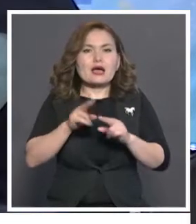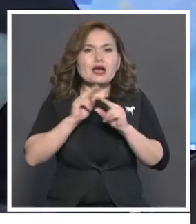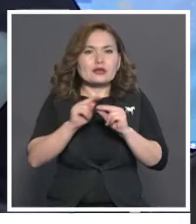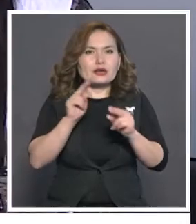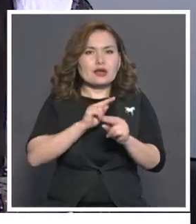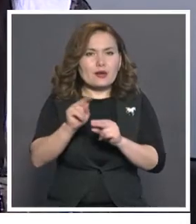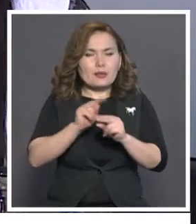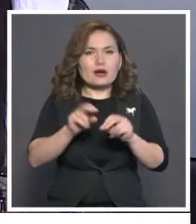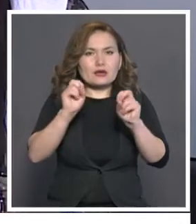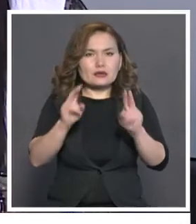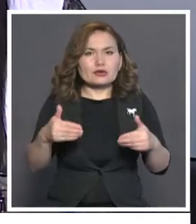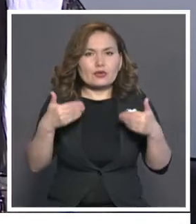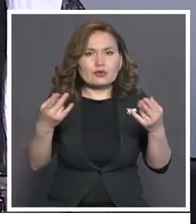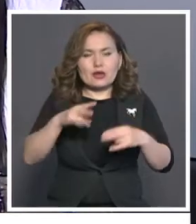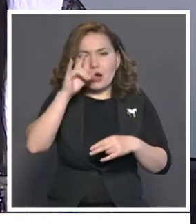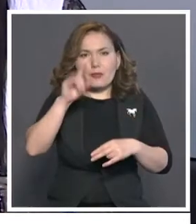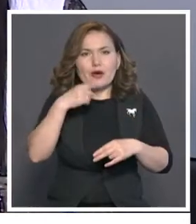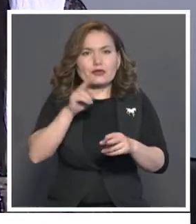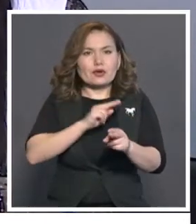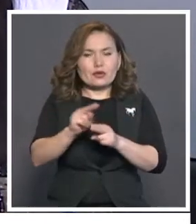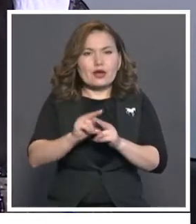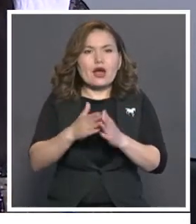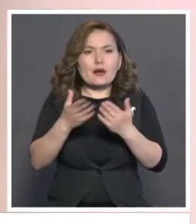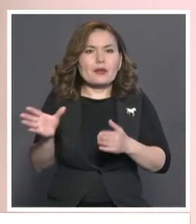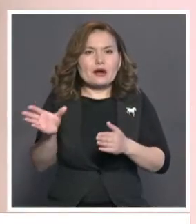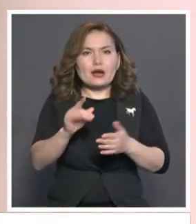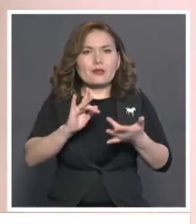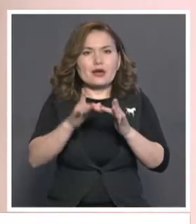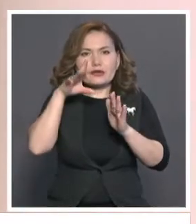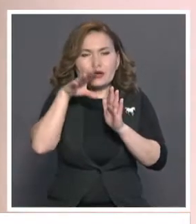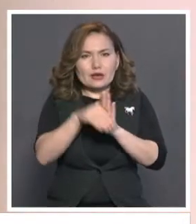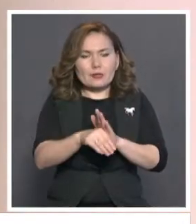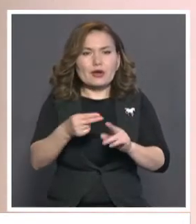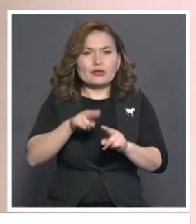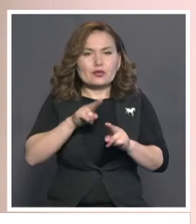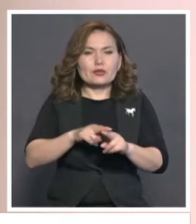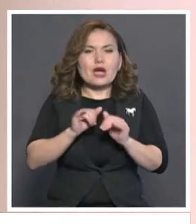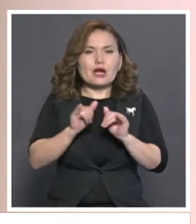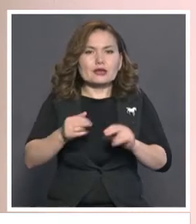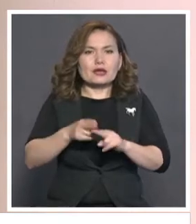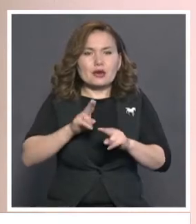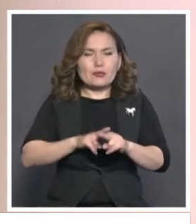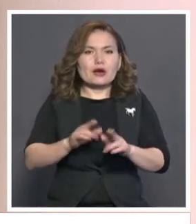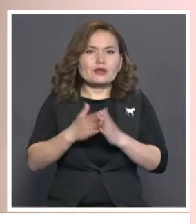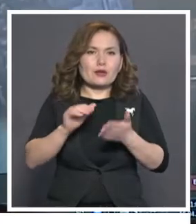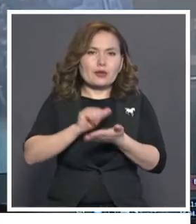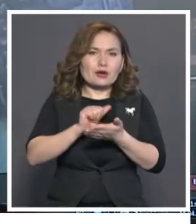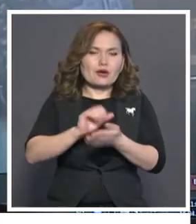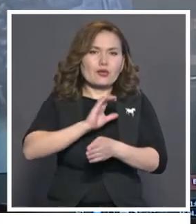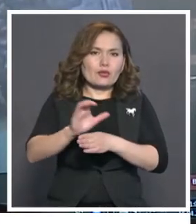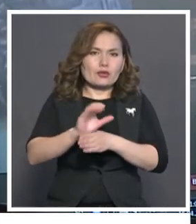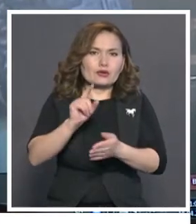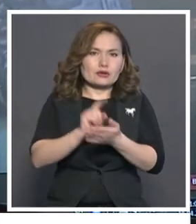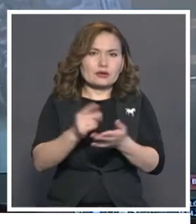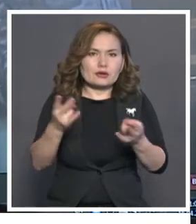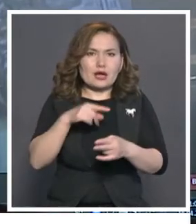мамандарды арнайы оқытуды ұсынды. Қазақ тілін оқыту құралдарының бәрін цифрландыру, қазтест платформасын жетілдіру, дидактикалық материалдармен алмастыру